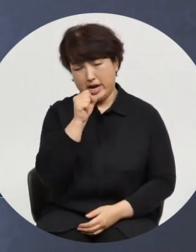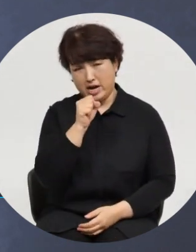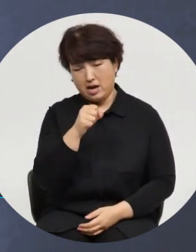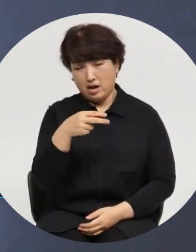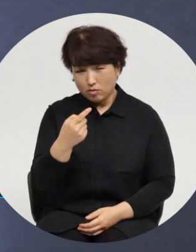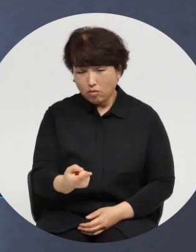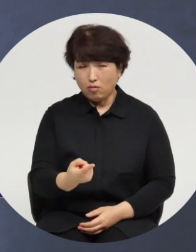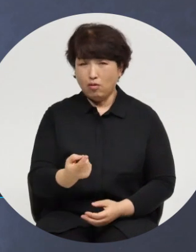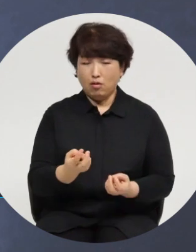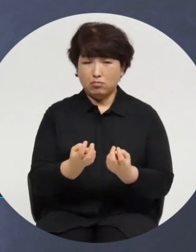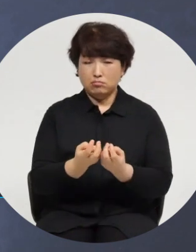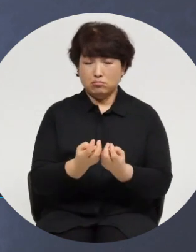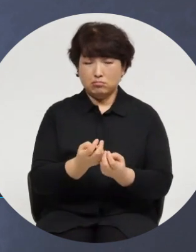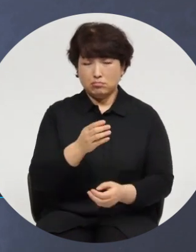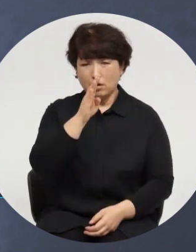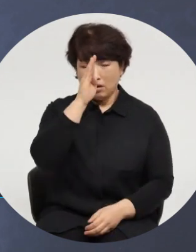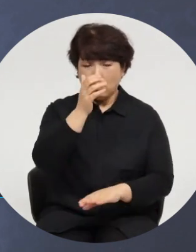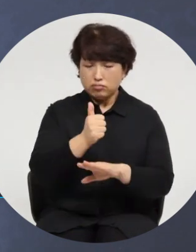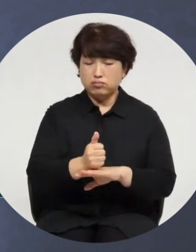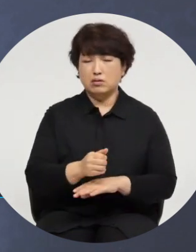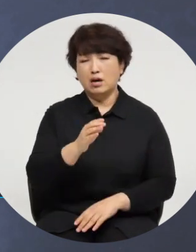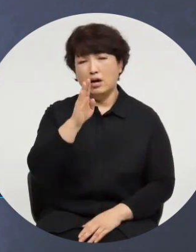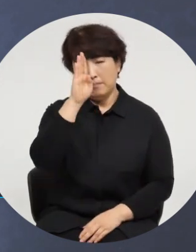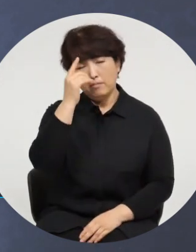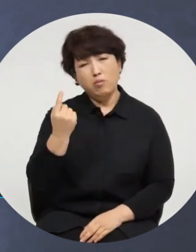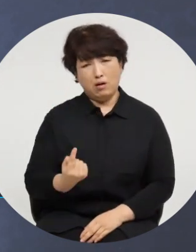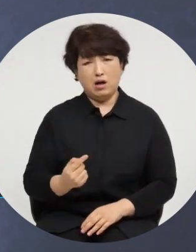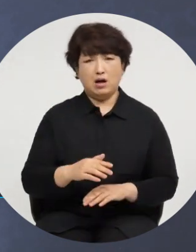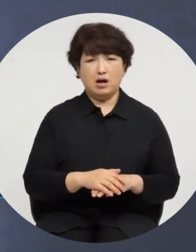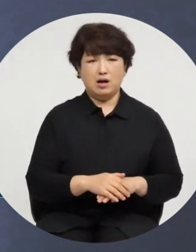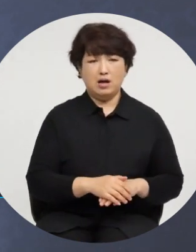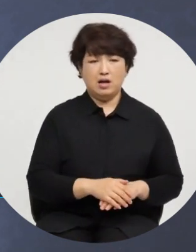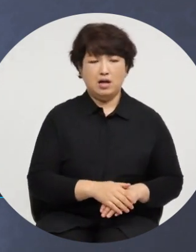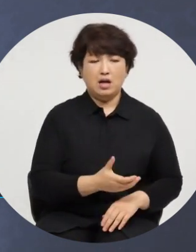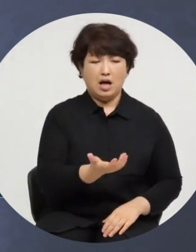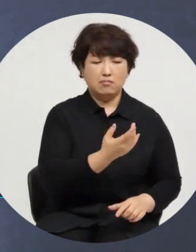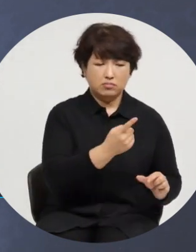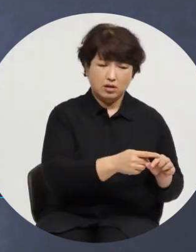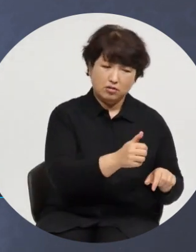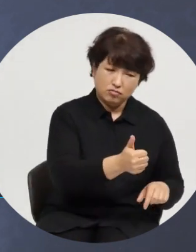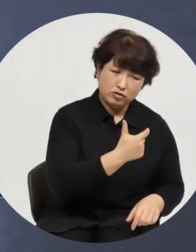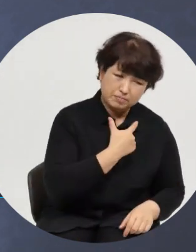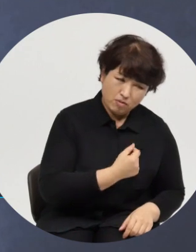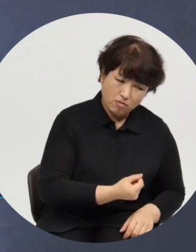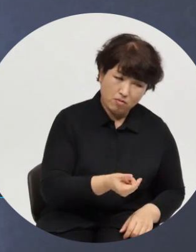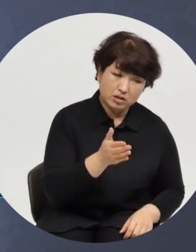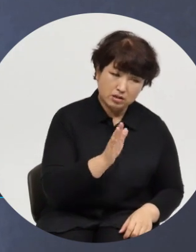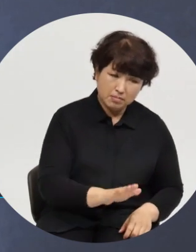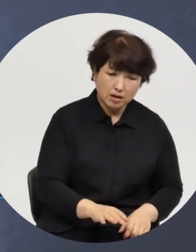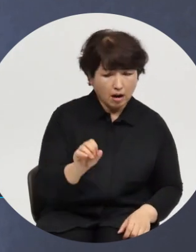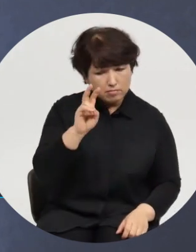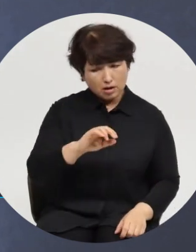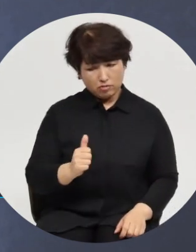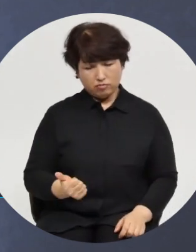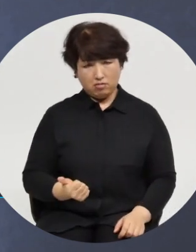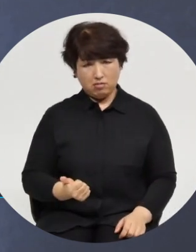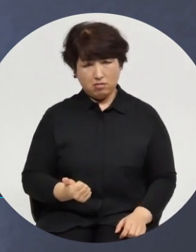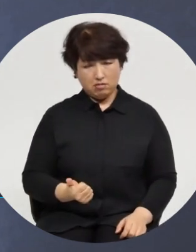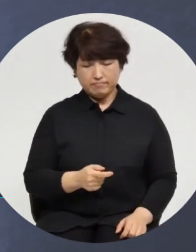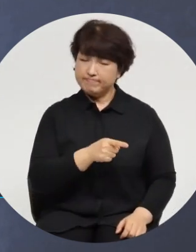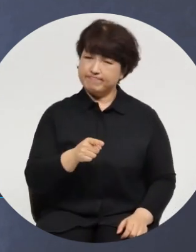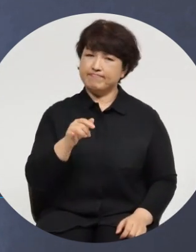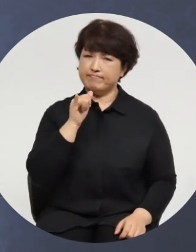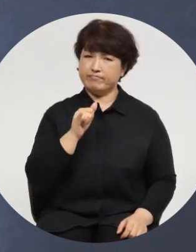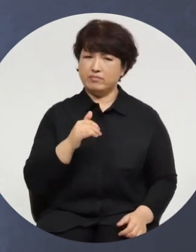아랍의 쓰면 좋겠다 한다고 않아 빠지지 더 커 아 아프다 죽었으면 좋겠다고 아파 지지도 않는